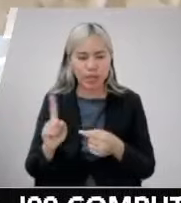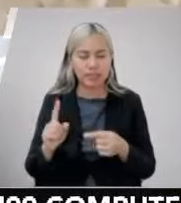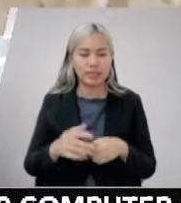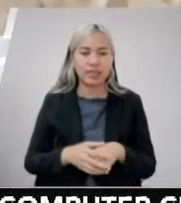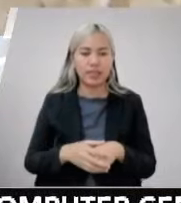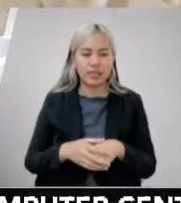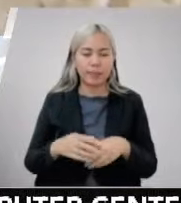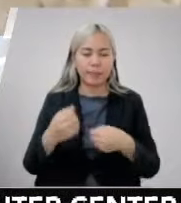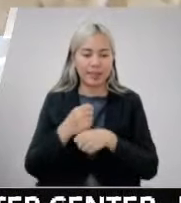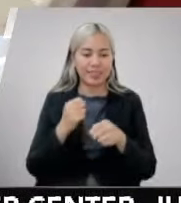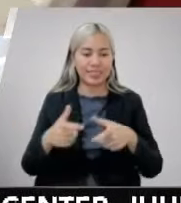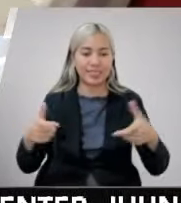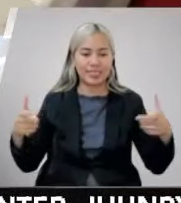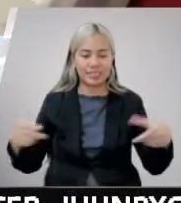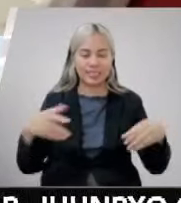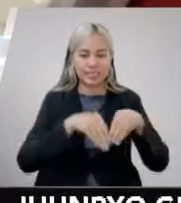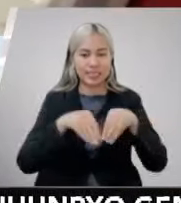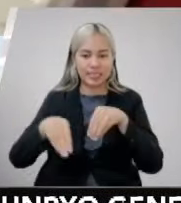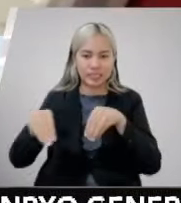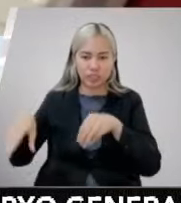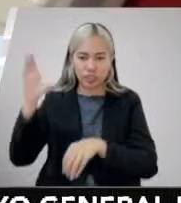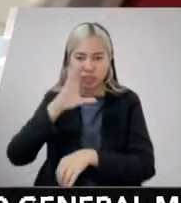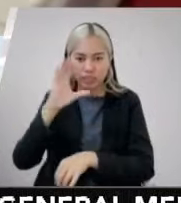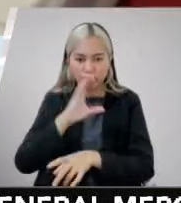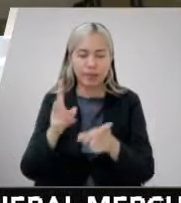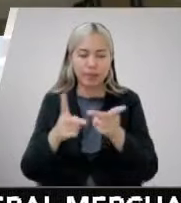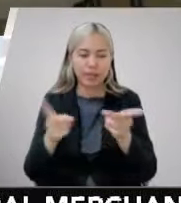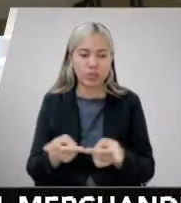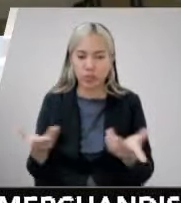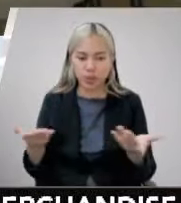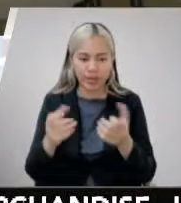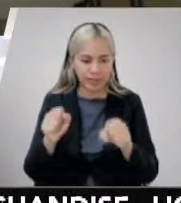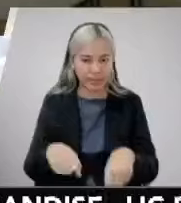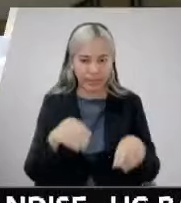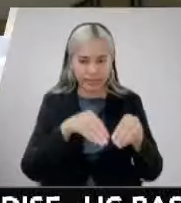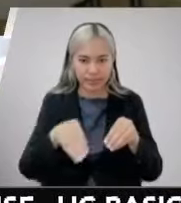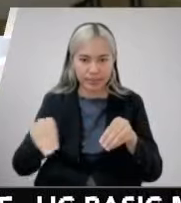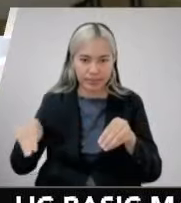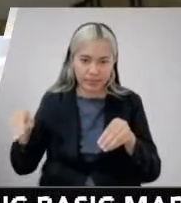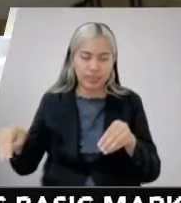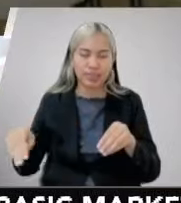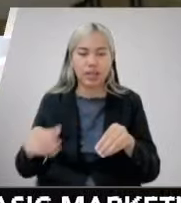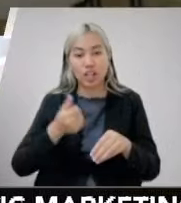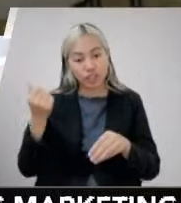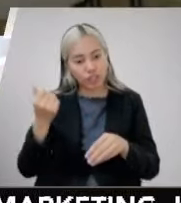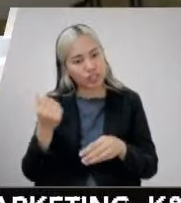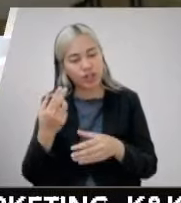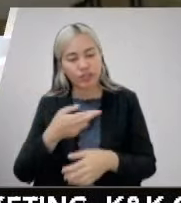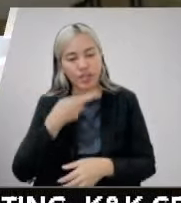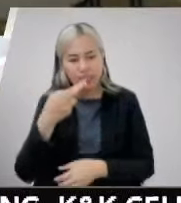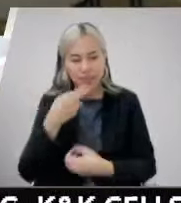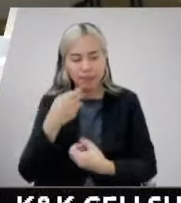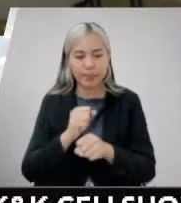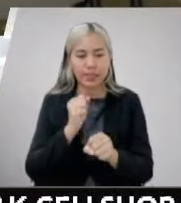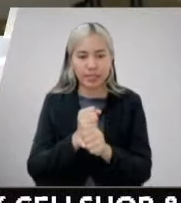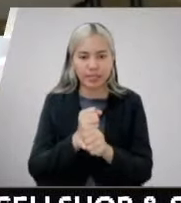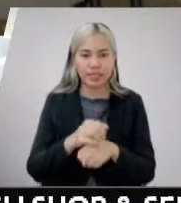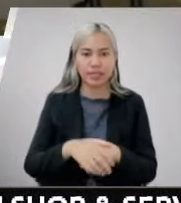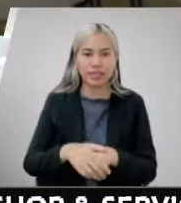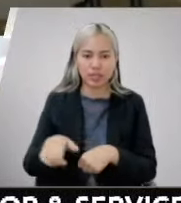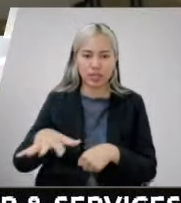ng mga lugar kung saan pa maaari magtanim ng mga alternatibo sa bigas para manatiling productive ang mga areas na pwedeng